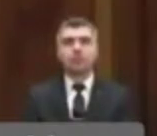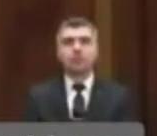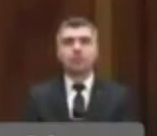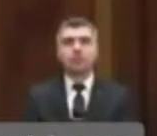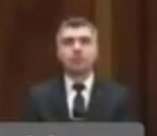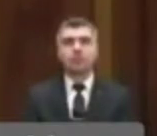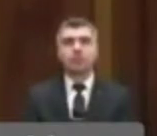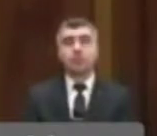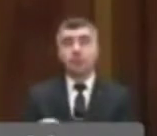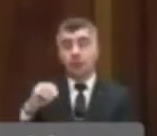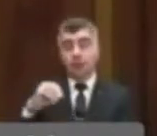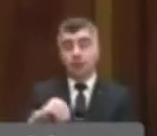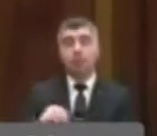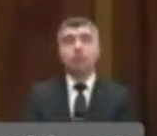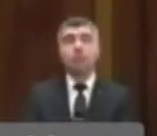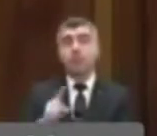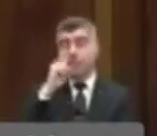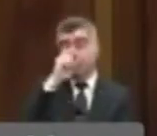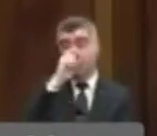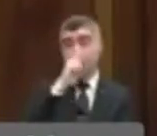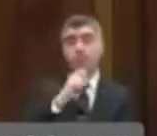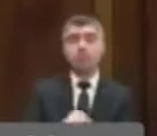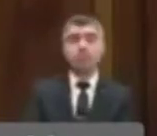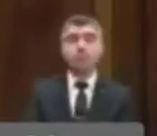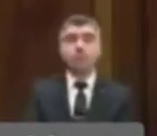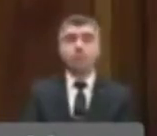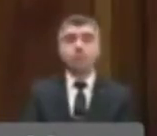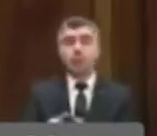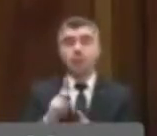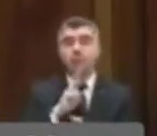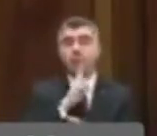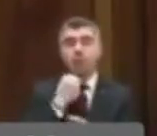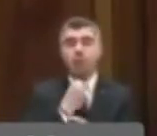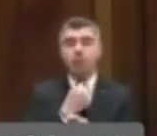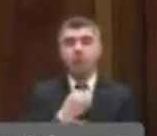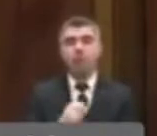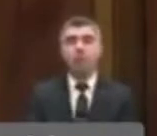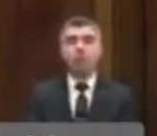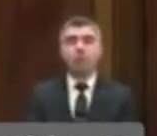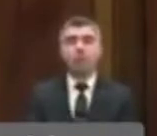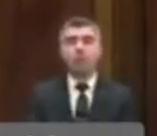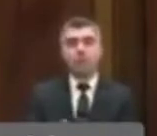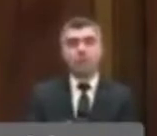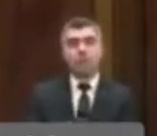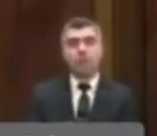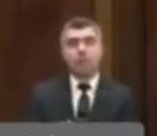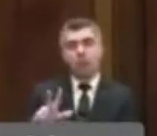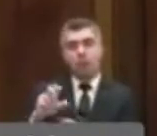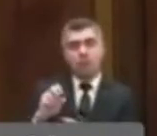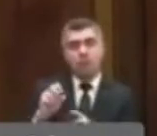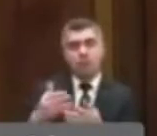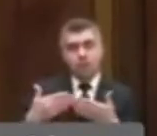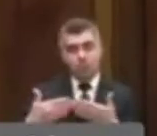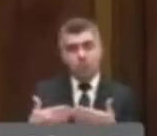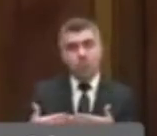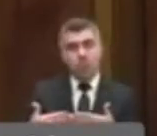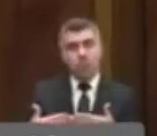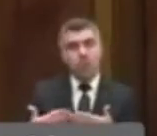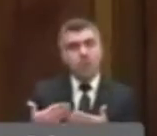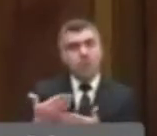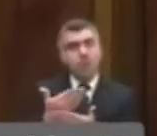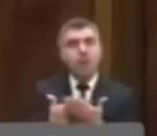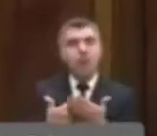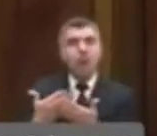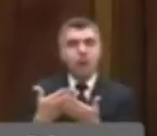ونعاود ناكد بانه صعيب انك تلقى حكومه واغلبيه منسجمه بحال هذه اللي كاينه اليوم.